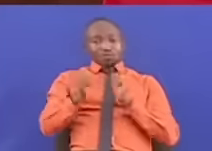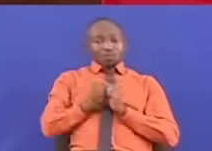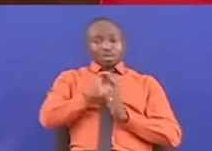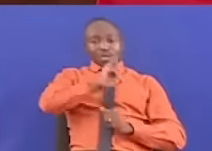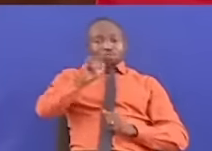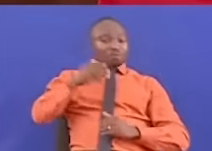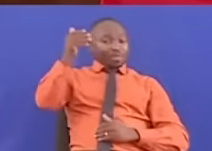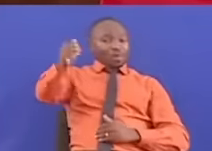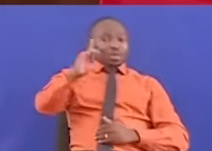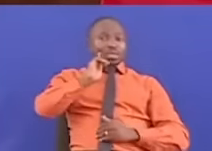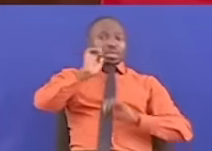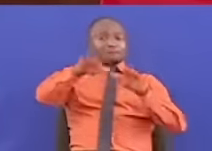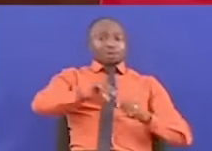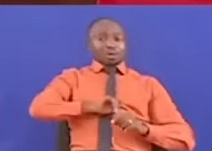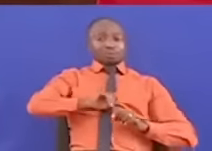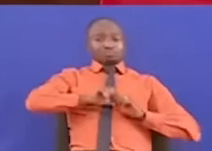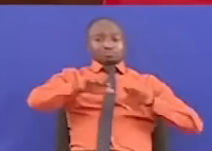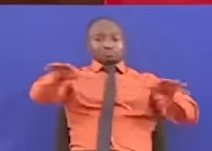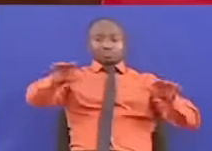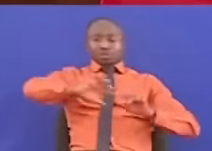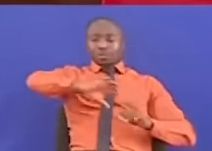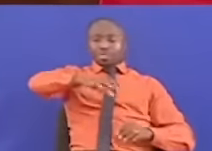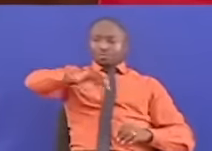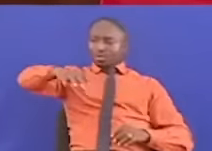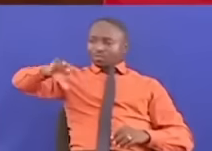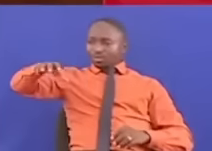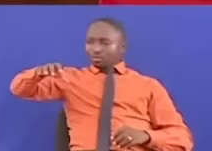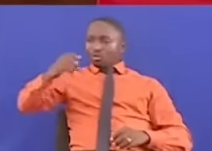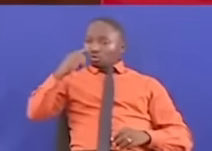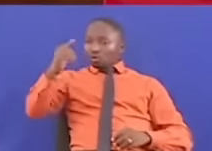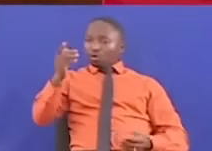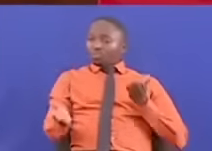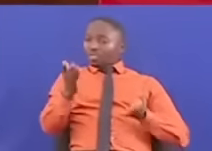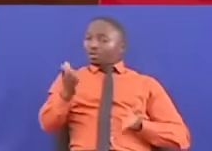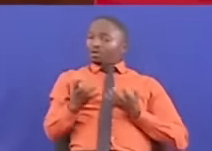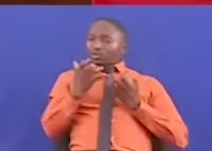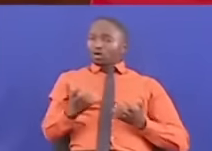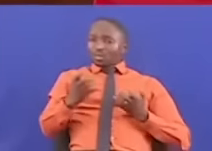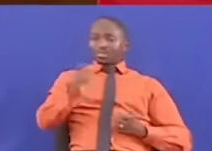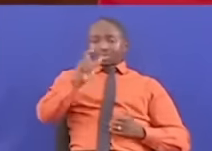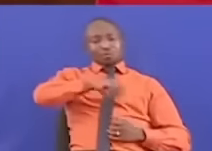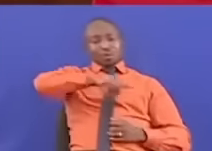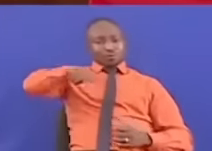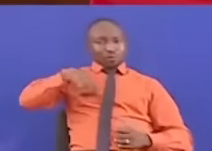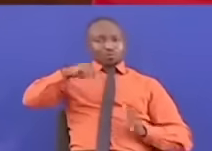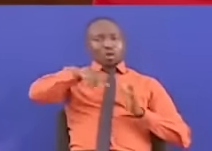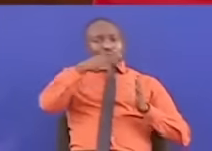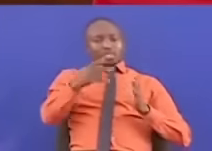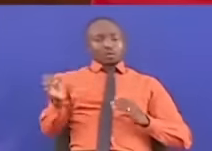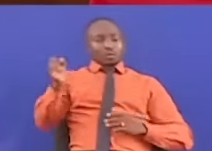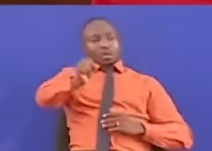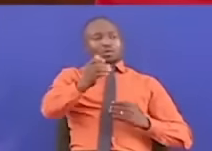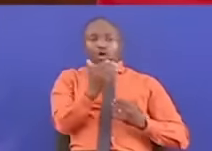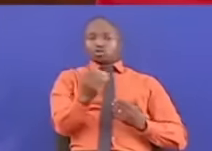watania kila munge ataa jimi kake mwe mkaa kiwango cha umask wa watu wetu ambo wan kupa watoto